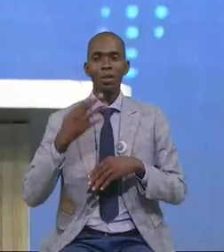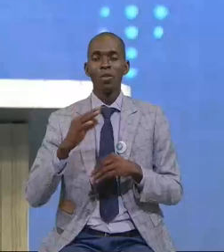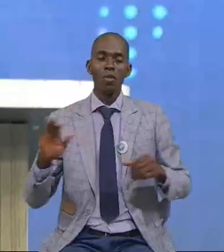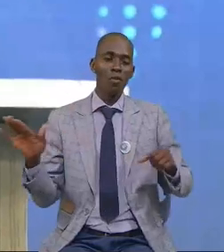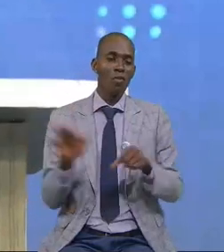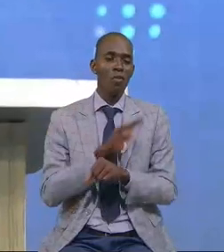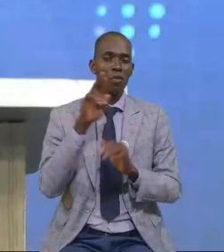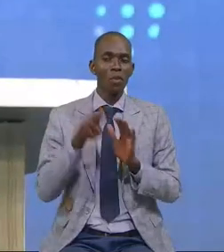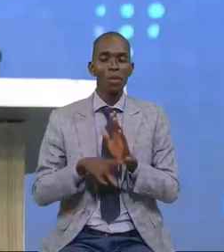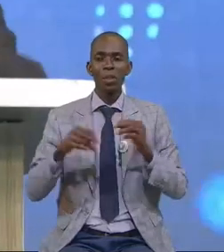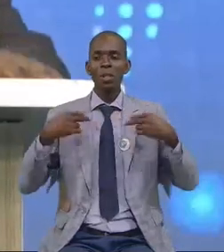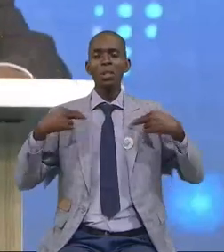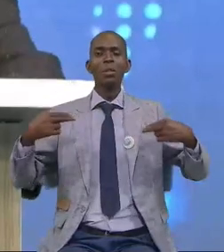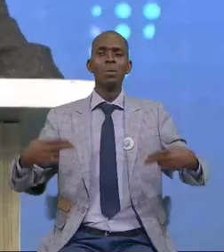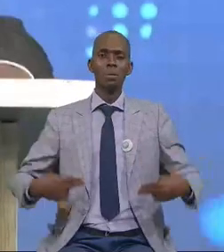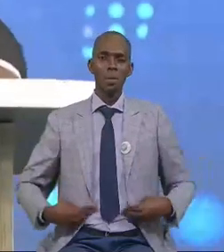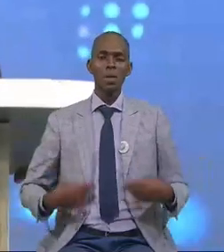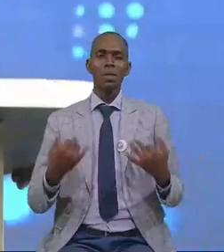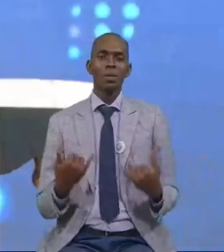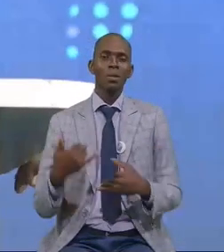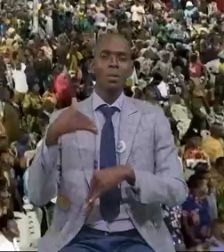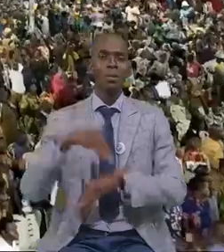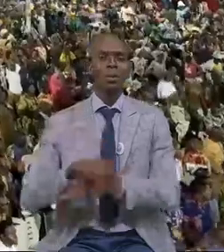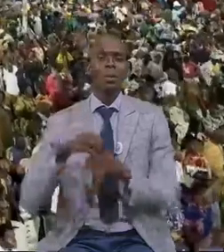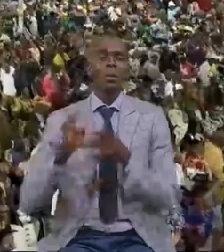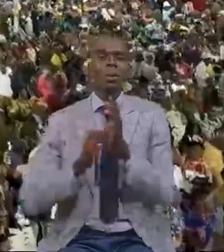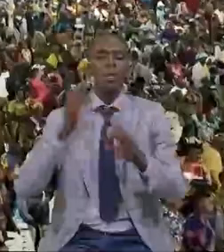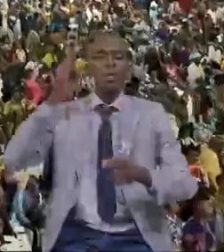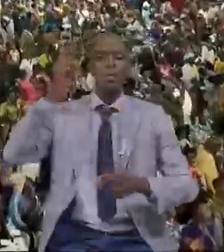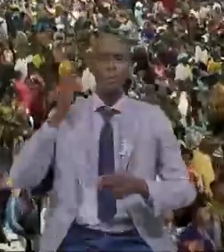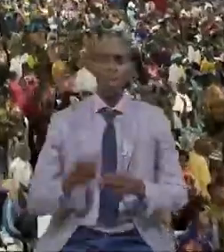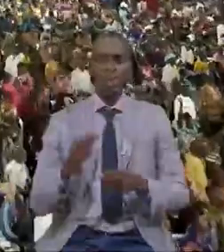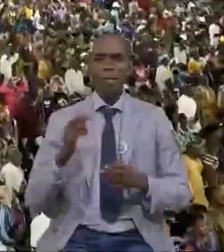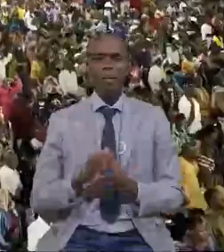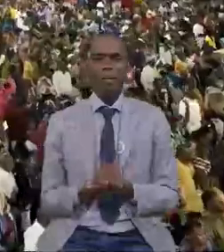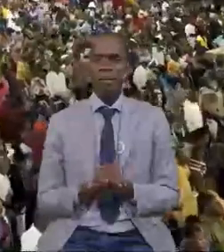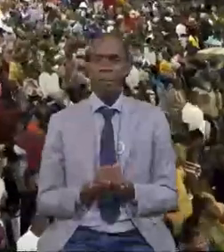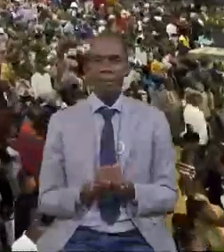la restauration de votre santé ce soir au nom de Jésus-Christ.